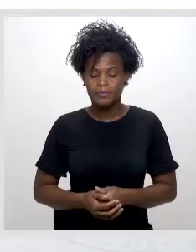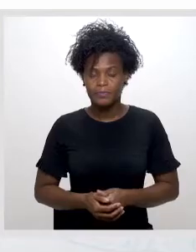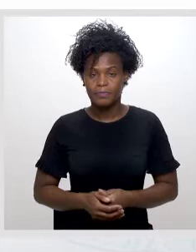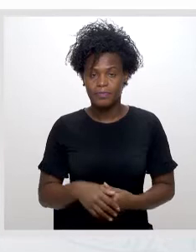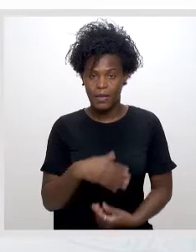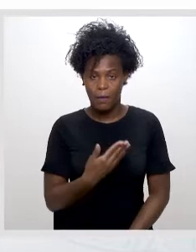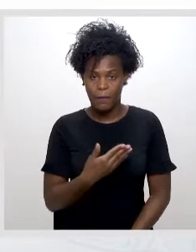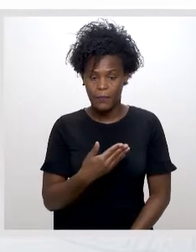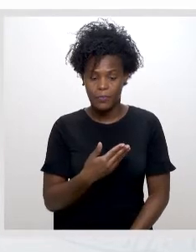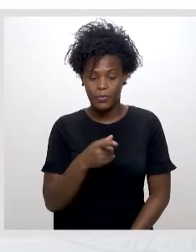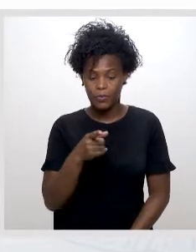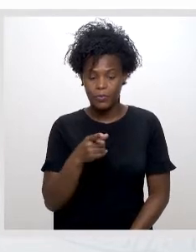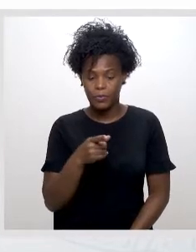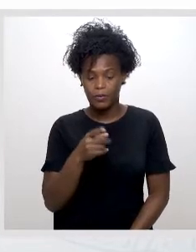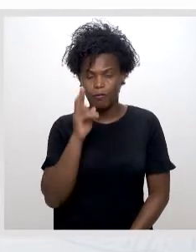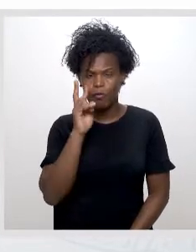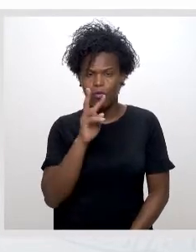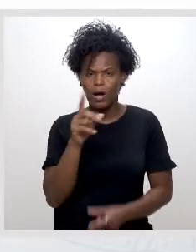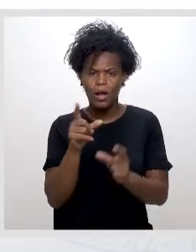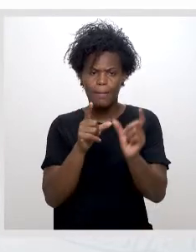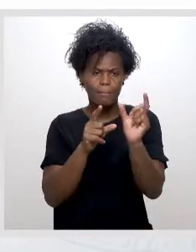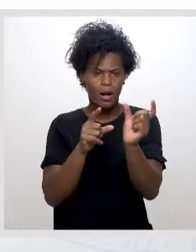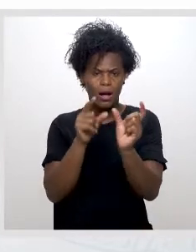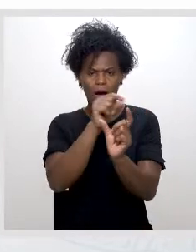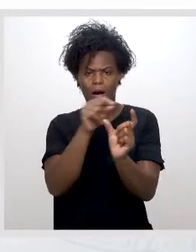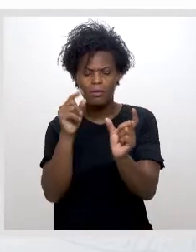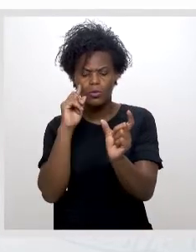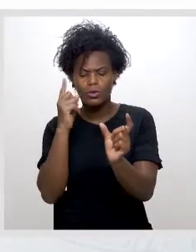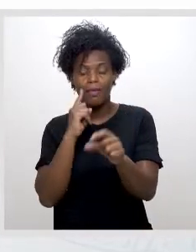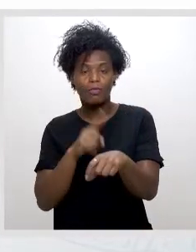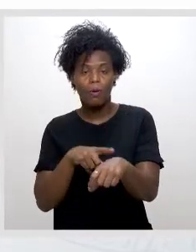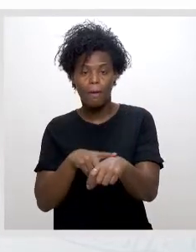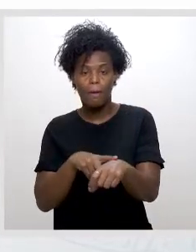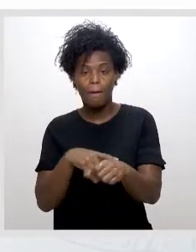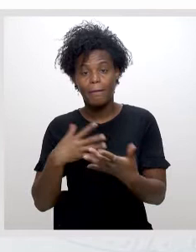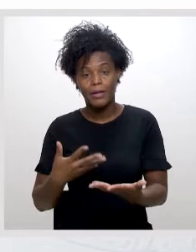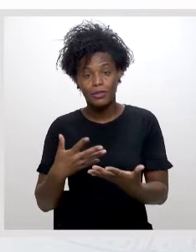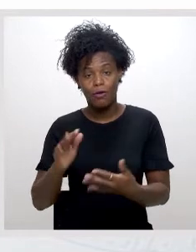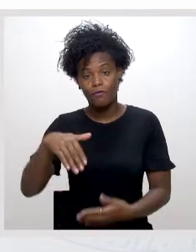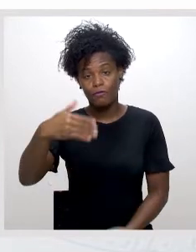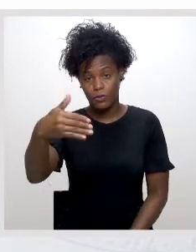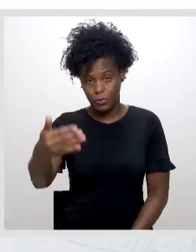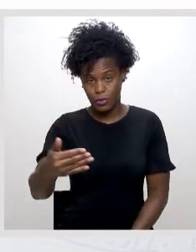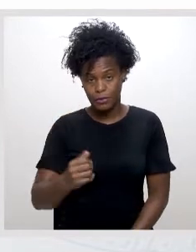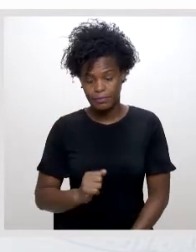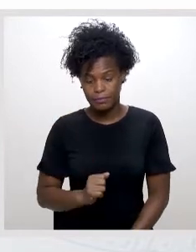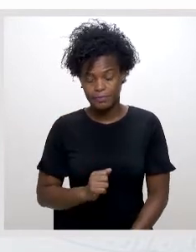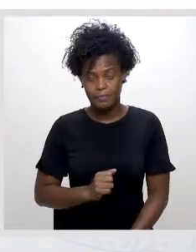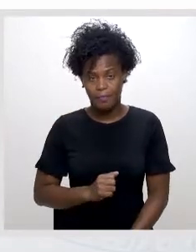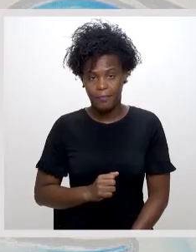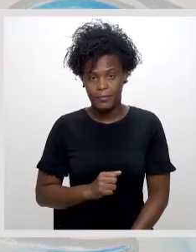1. Relève les expressions qui indiquent le temps, présent et futur.